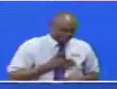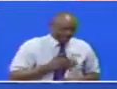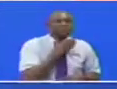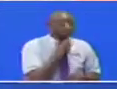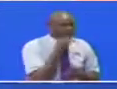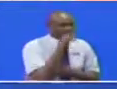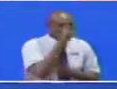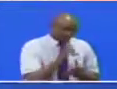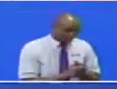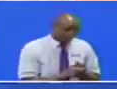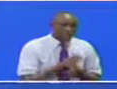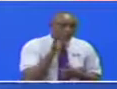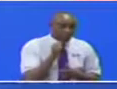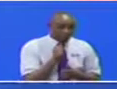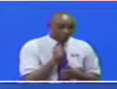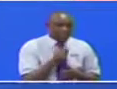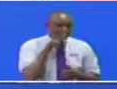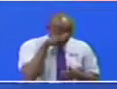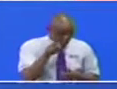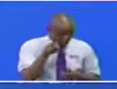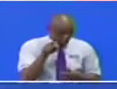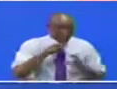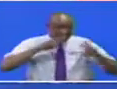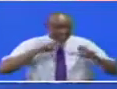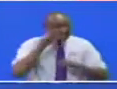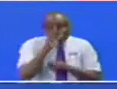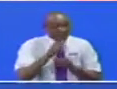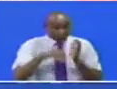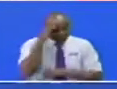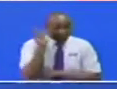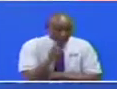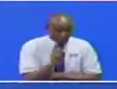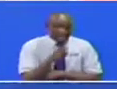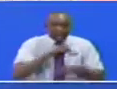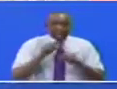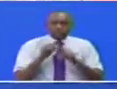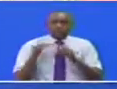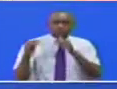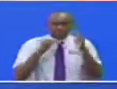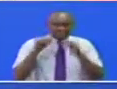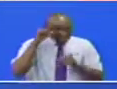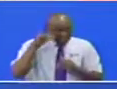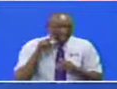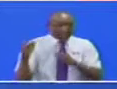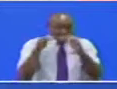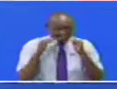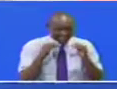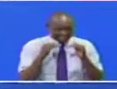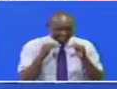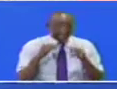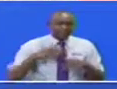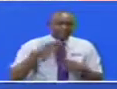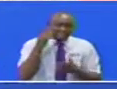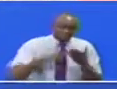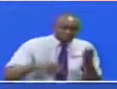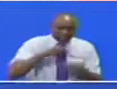swali kuambatana na utafiti ambao mmefanya, na swali lenyewe ni kuhusiana na usawa wa kijinsia. Wakenya wanahisia gani